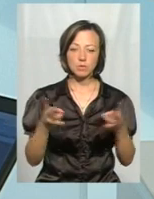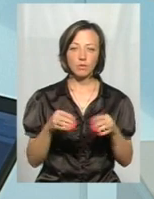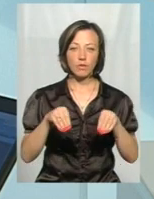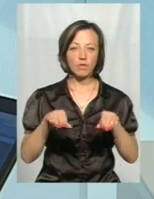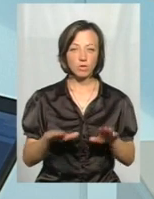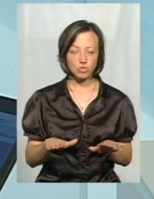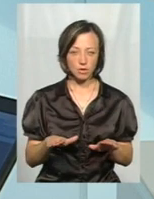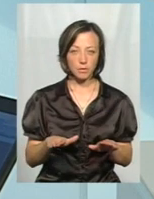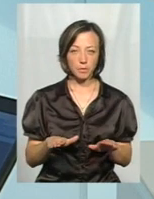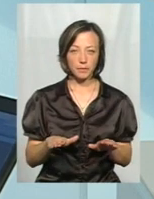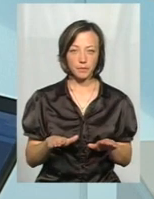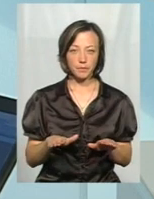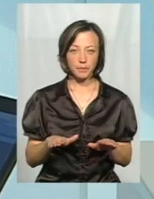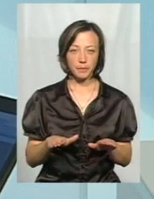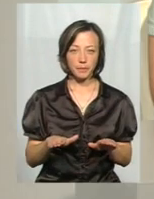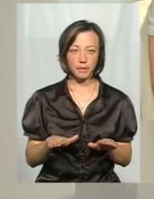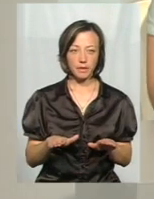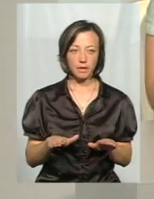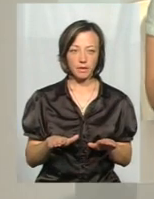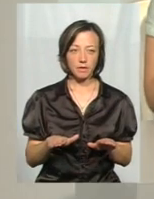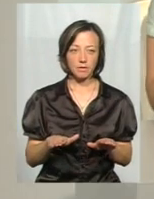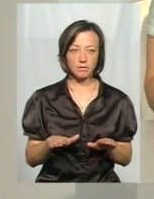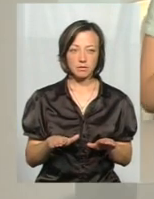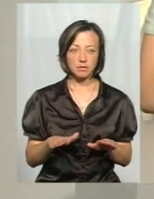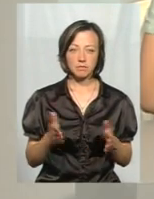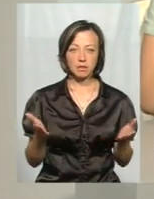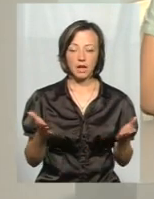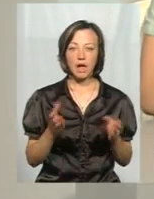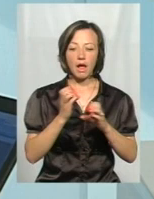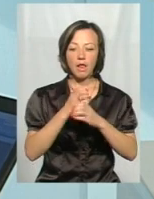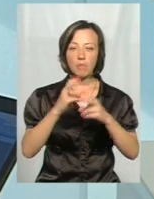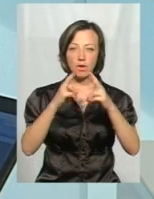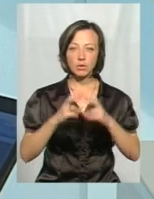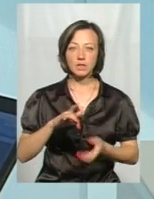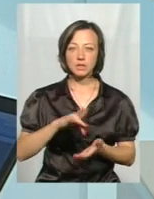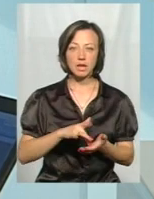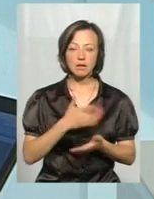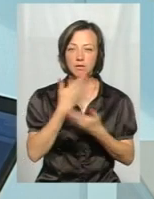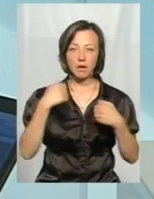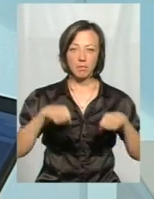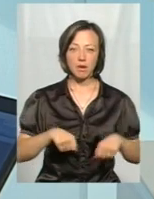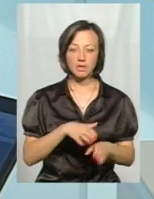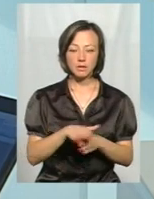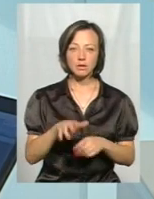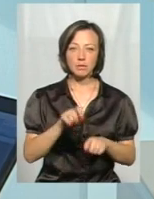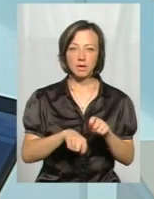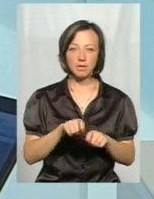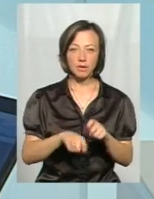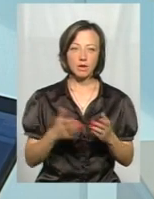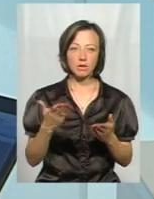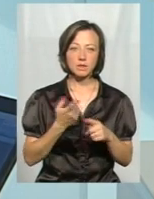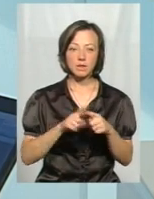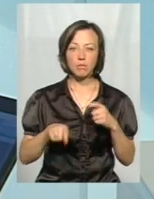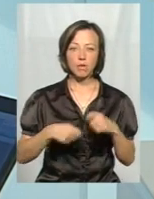вирішення. Тобто апелювати на сьогодні... Єдине, що я можу сказати, лабораторний центр, він не має права здійснювати перевірки. Якщо буде відхилення, і це